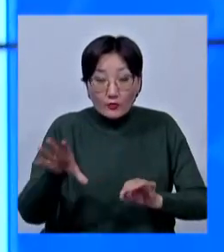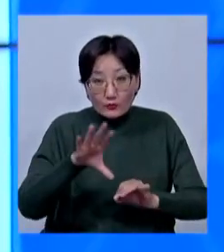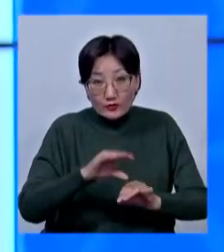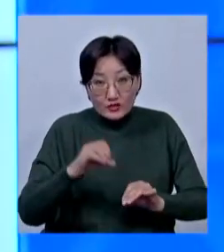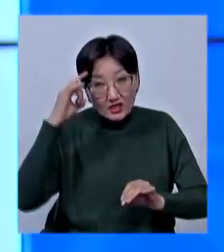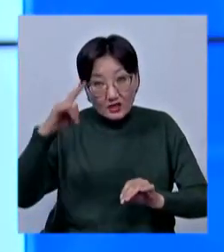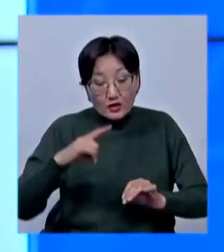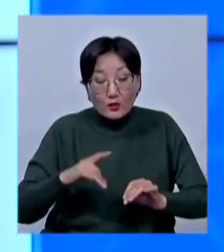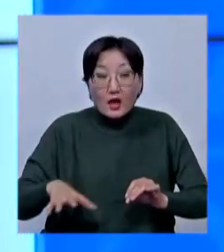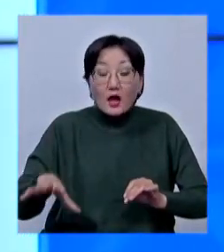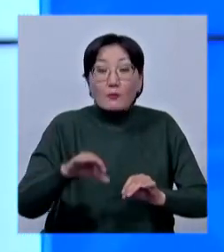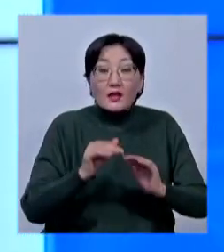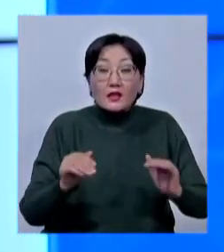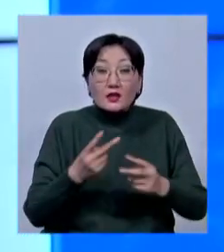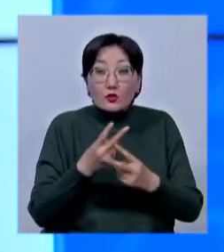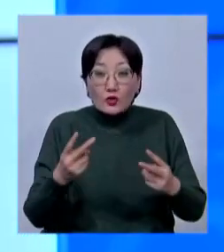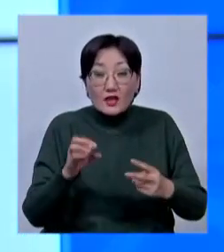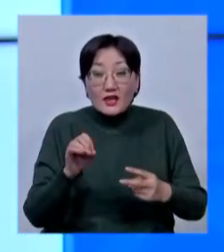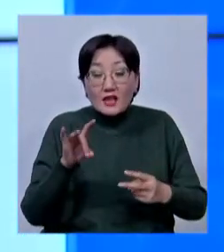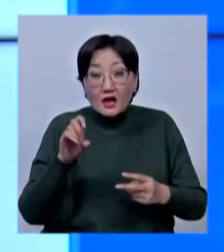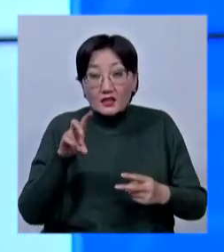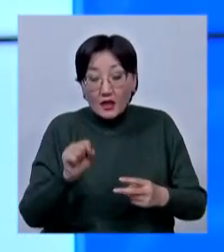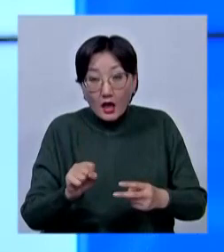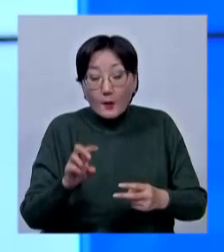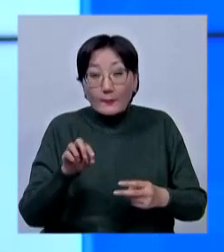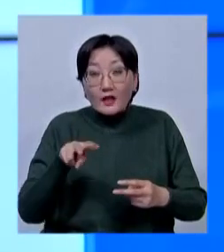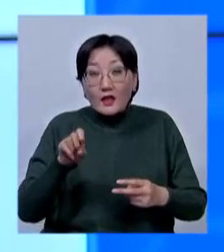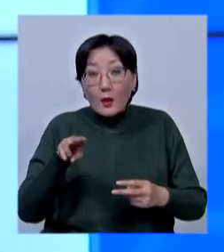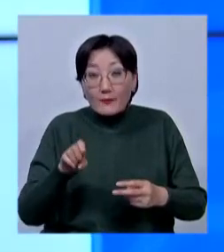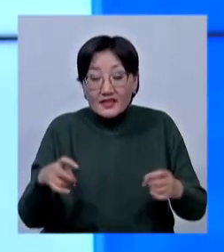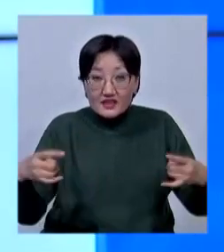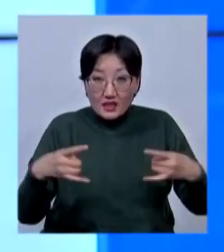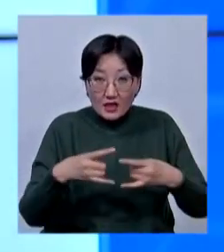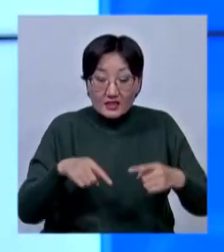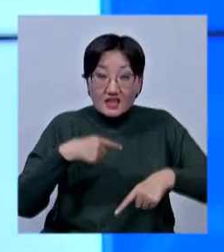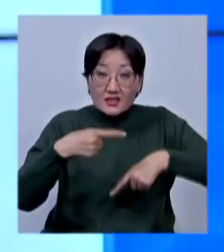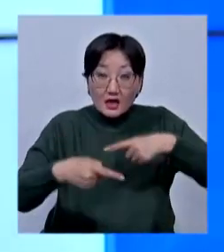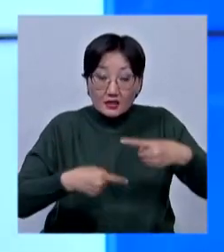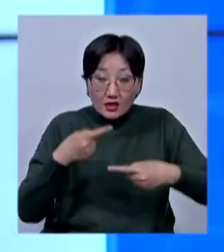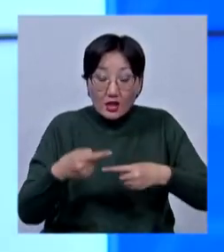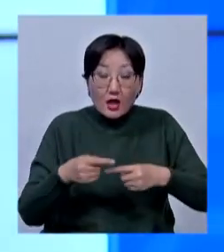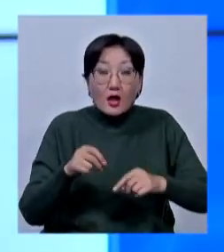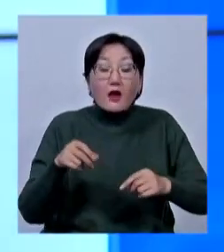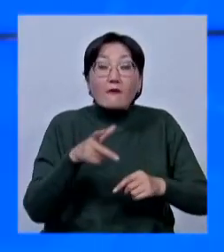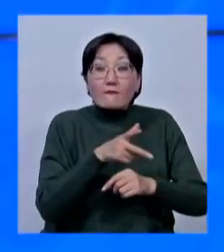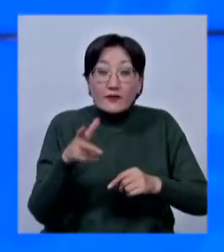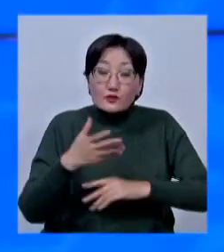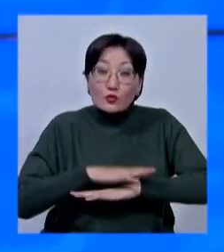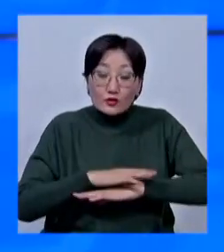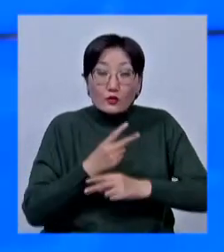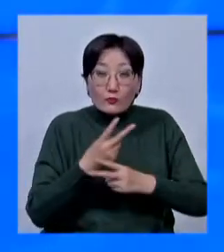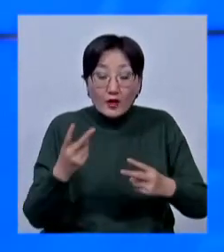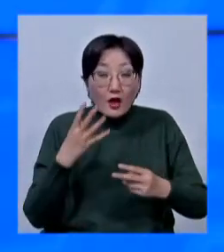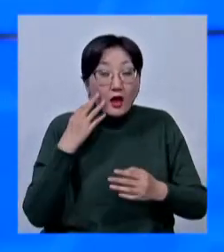жаңа Қазақстан көріп жатыр. Ел арна, Балапан теле арнасынан бастауыш сыныптарға арналған сабақтардың бәрін осы